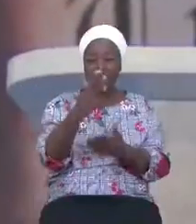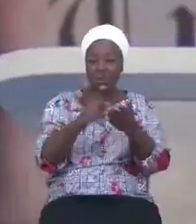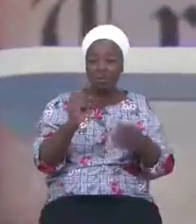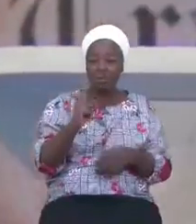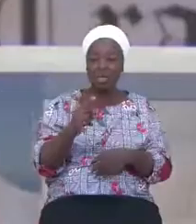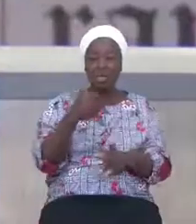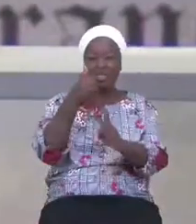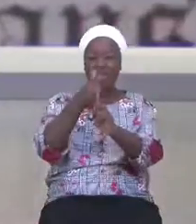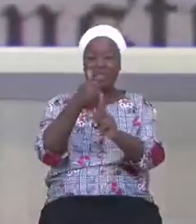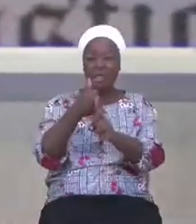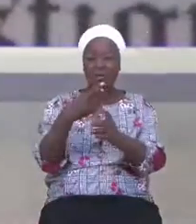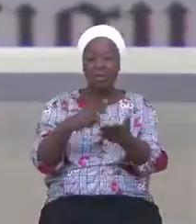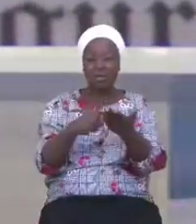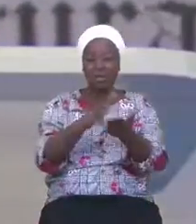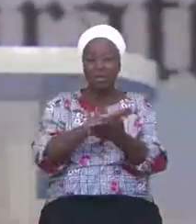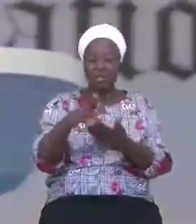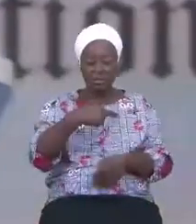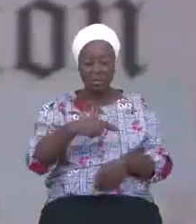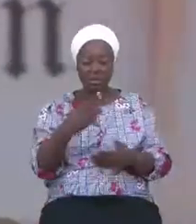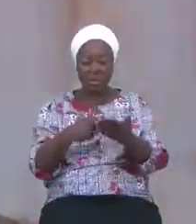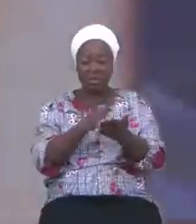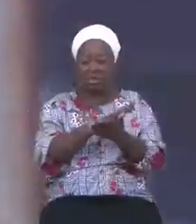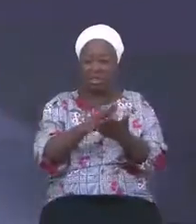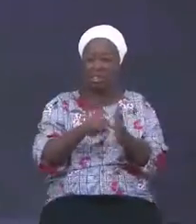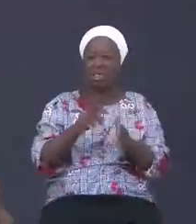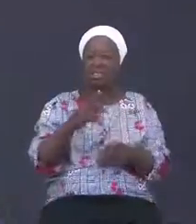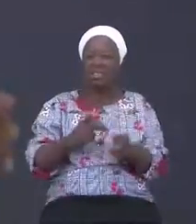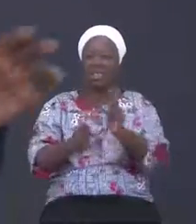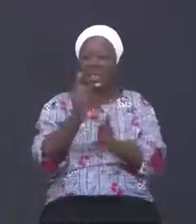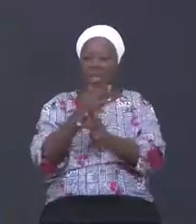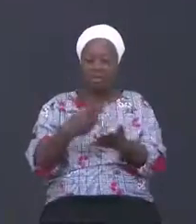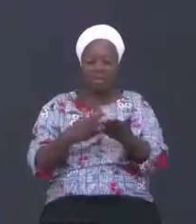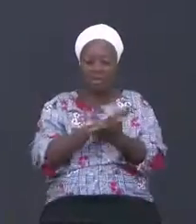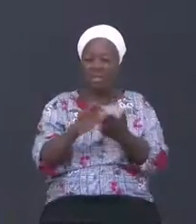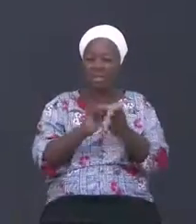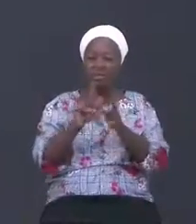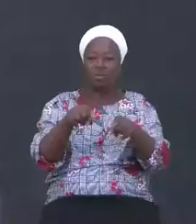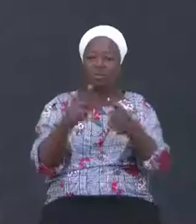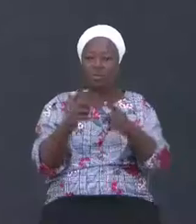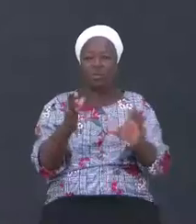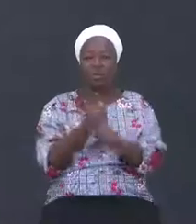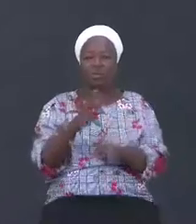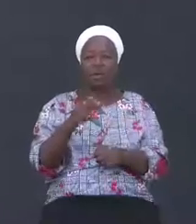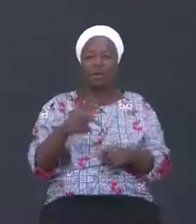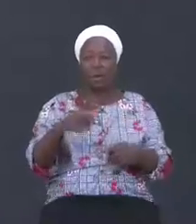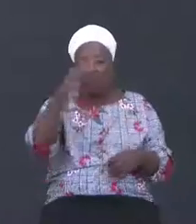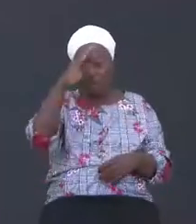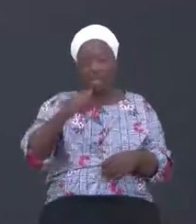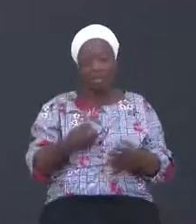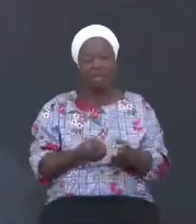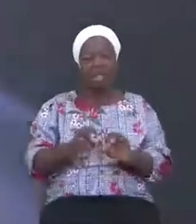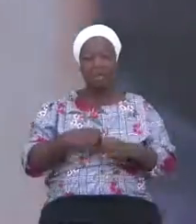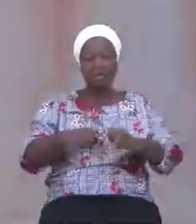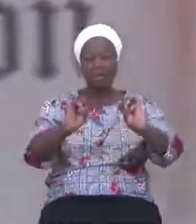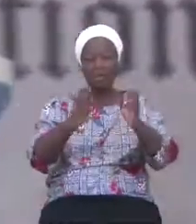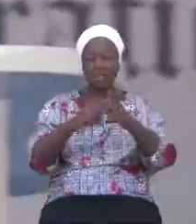vend la justice de soi, la justice religieuse, le type de justice que tu allais obtenir par les efforts humains. Et tu amènes